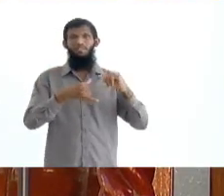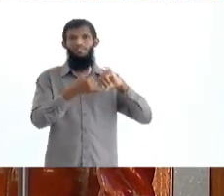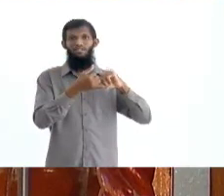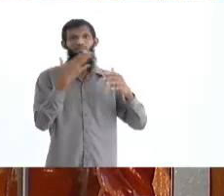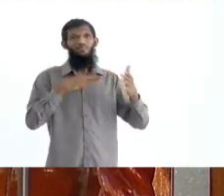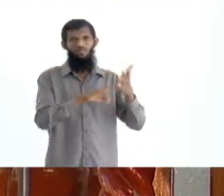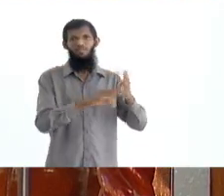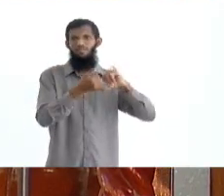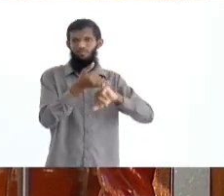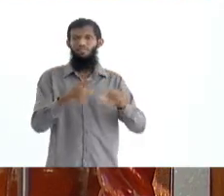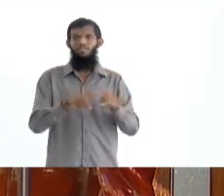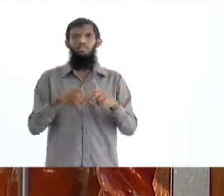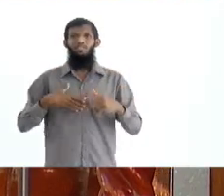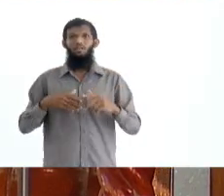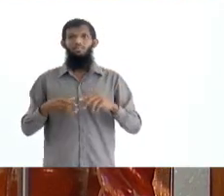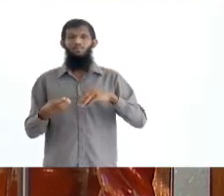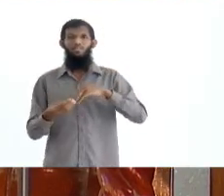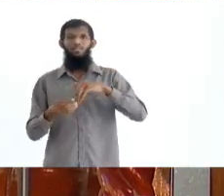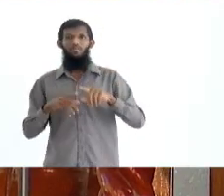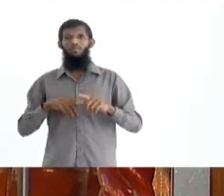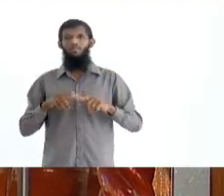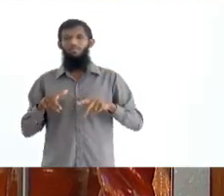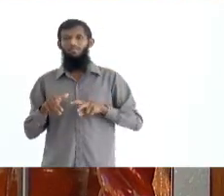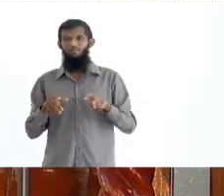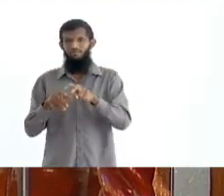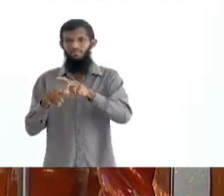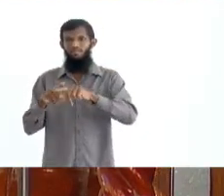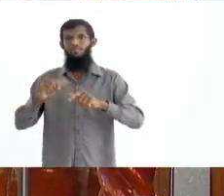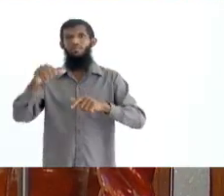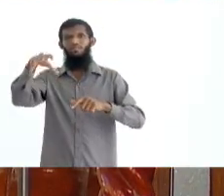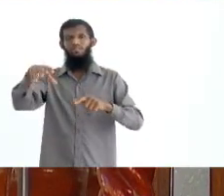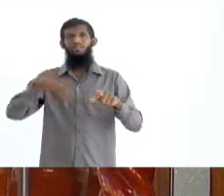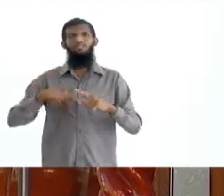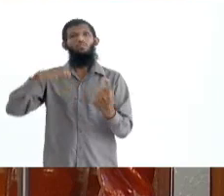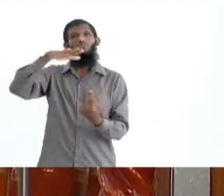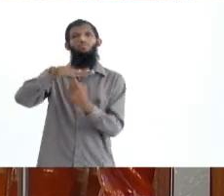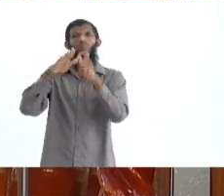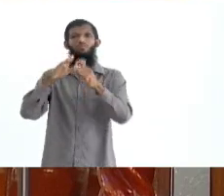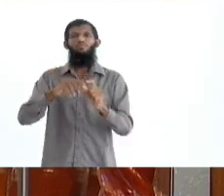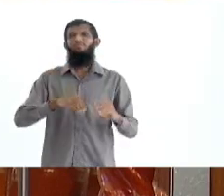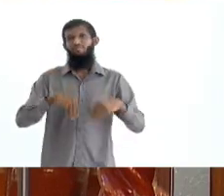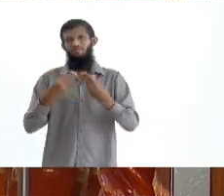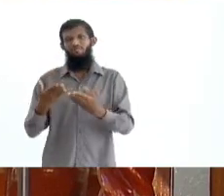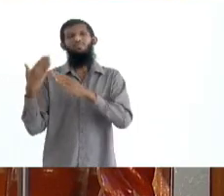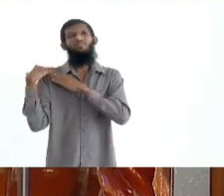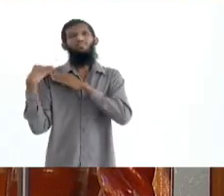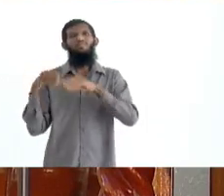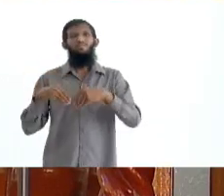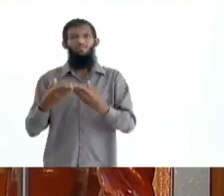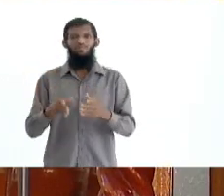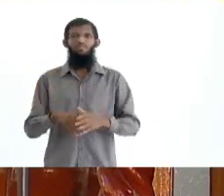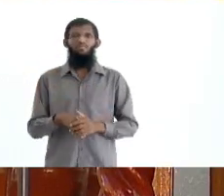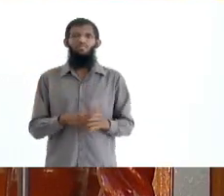Medina'ya fonuvi. Hit Resulullah sallallahu aleyhi ve alihi ve sellem makkayin Medina an